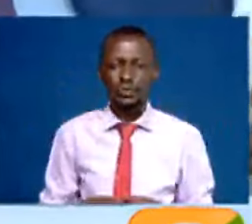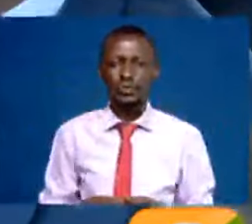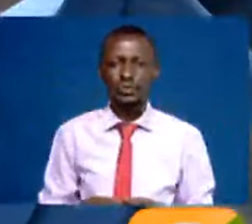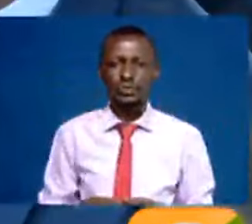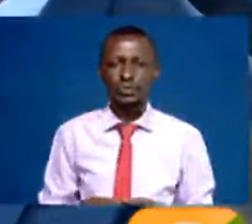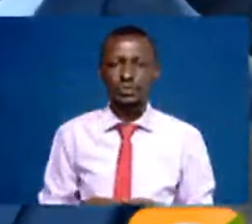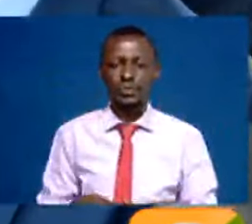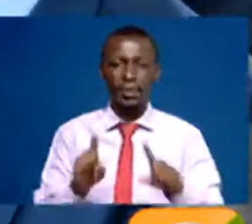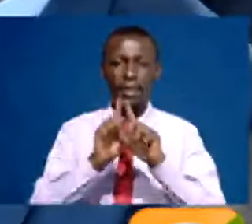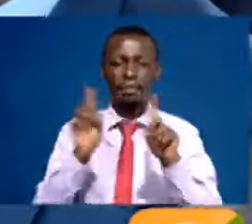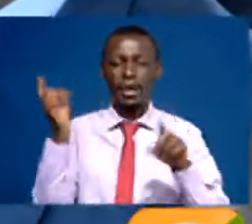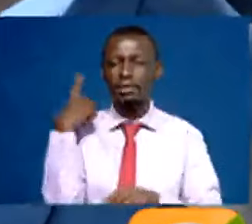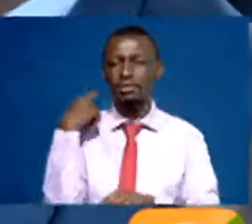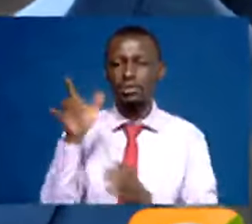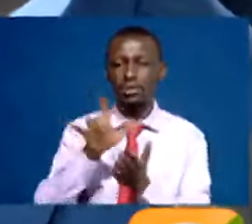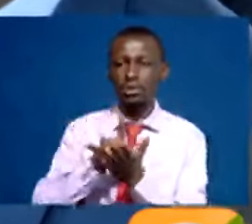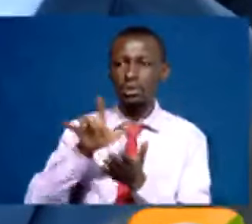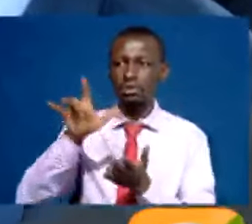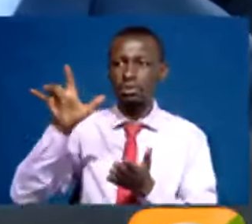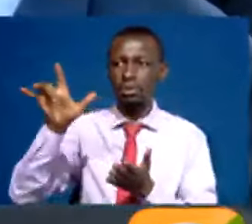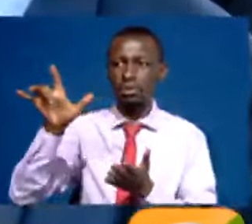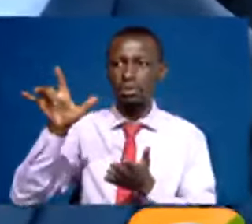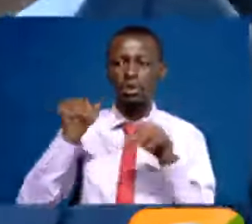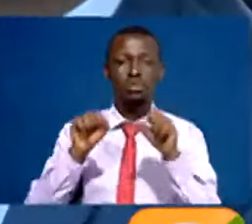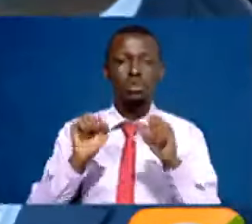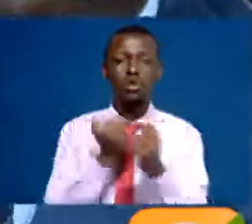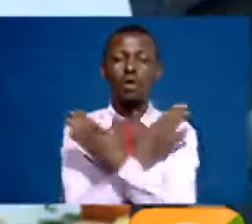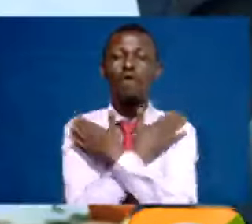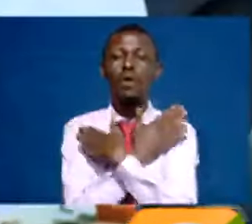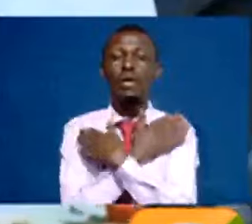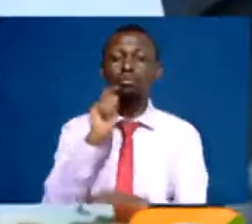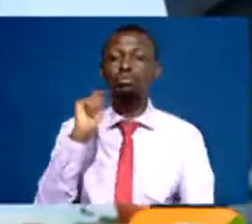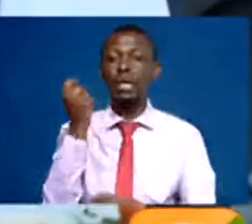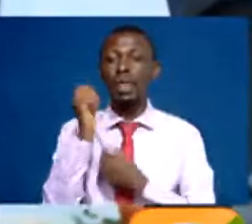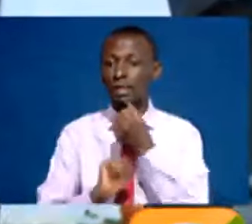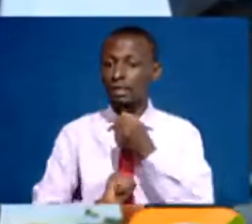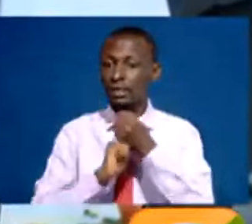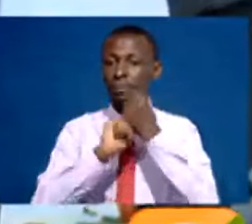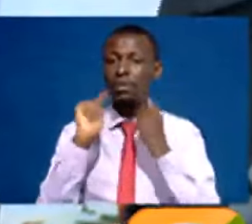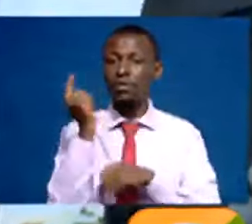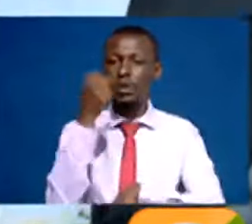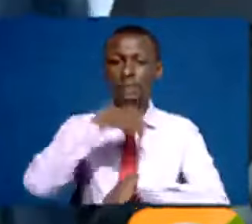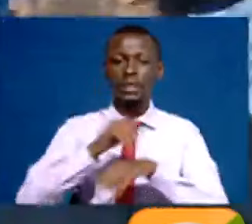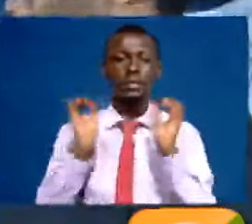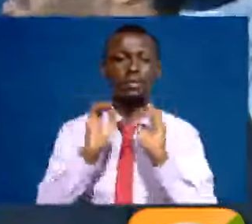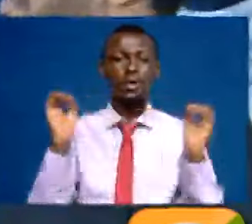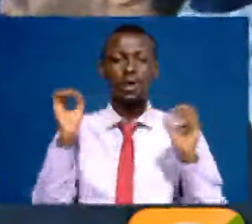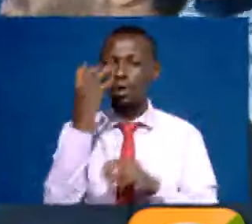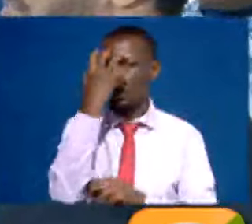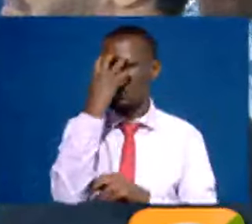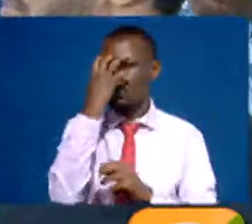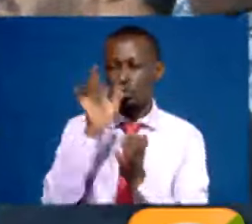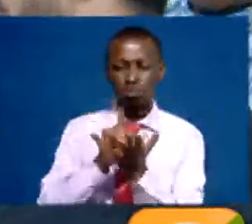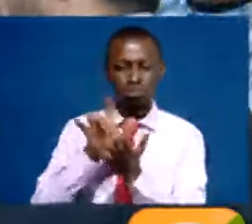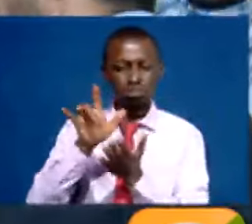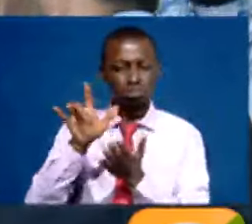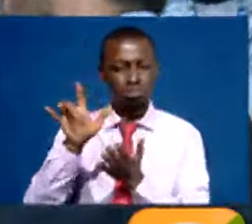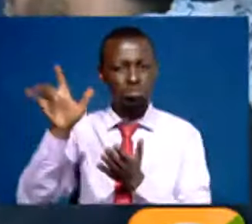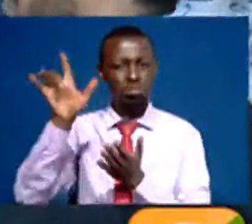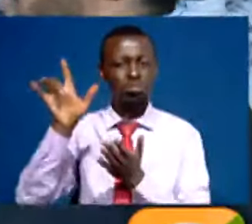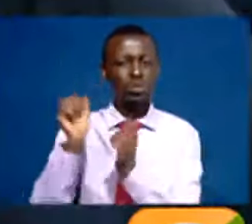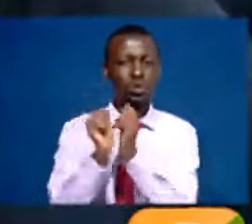Ingawa safari ya hivi majuzi ya rais huenda ilifadhiliwa na marafiki wa Kenya, si mara ya kwanza kwa tabia ya Ruto ya kusafiri kwa anasa, hatua